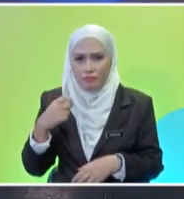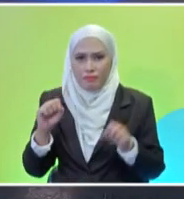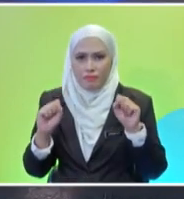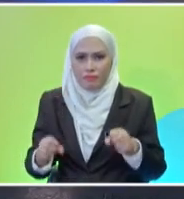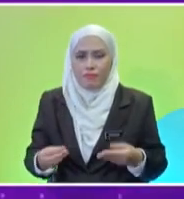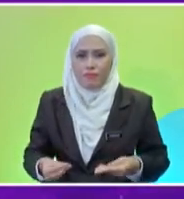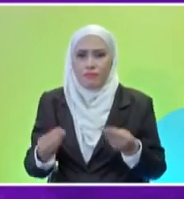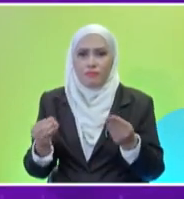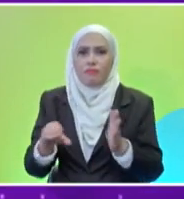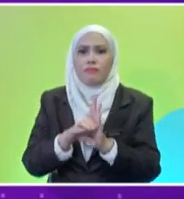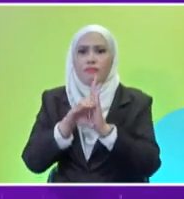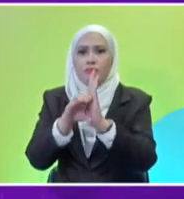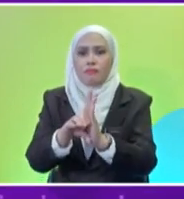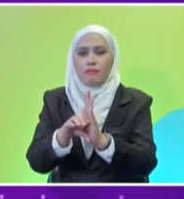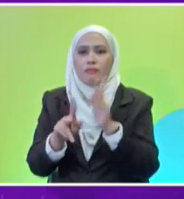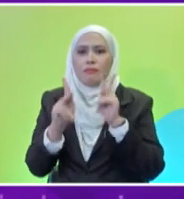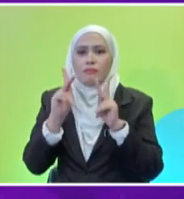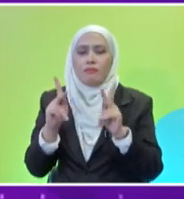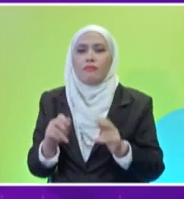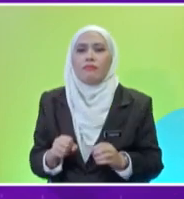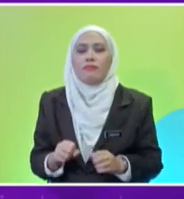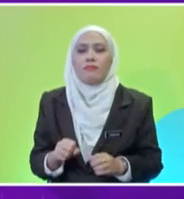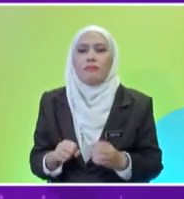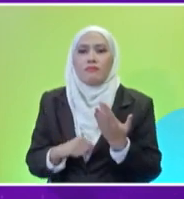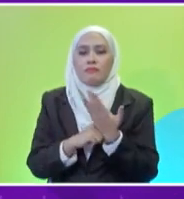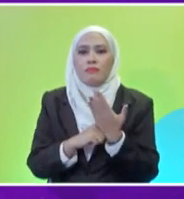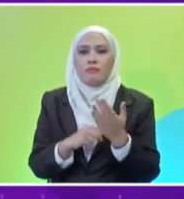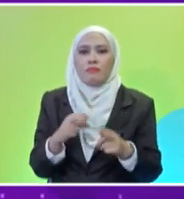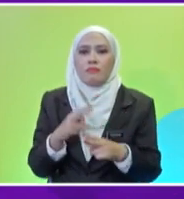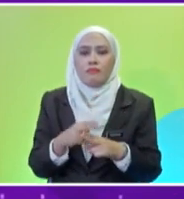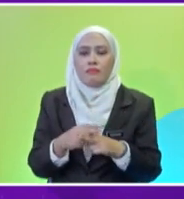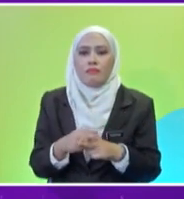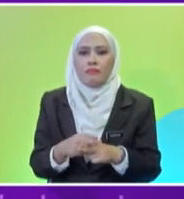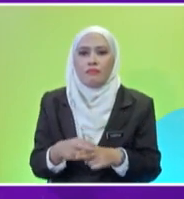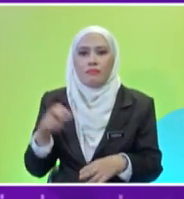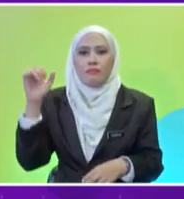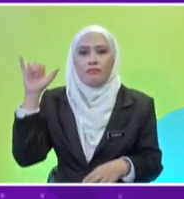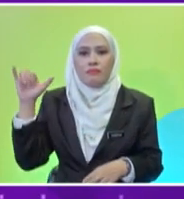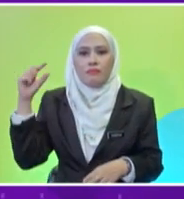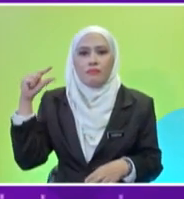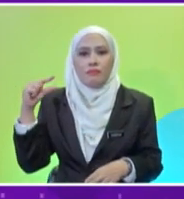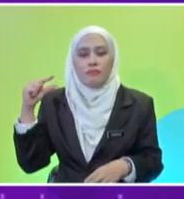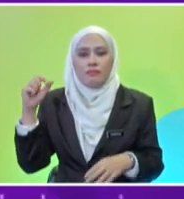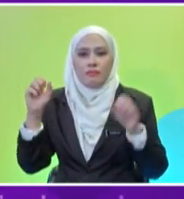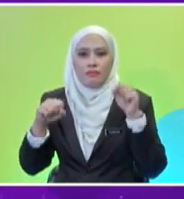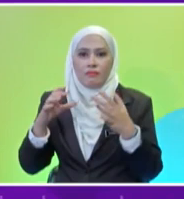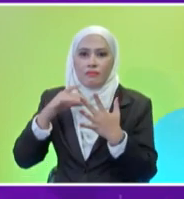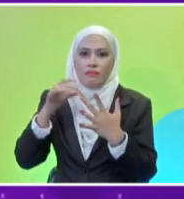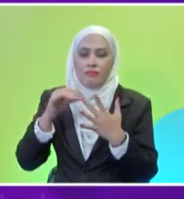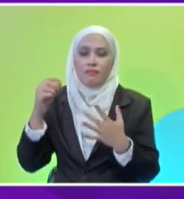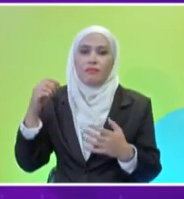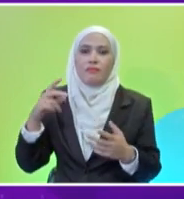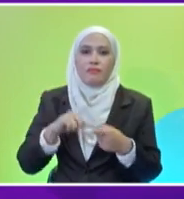yang kita belajar pada hari ini pantas janji nak pilih siapa pilih kawan lainnya bagi